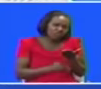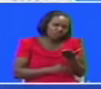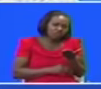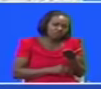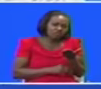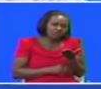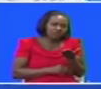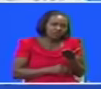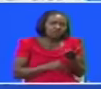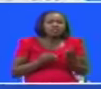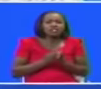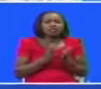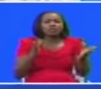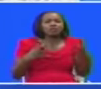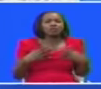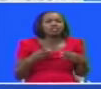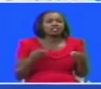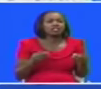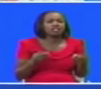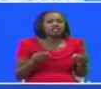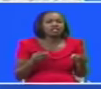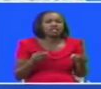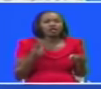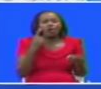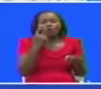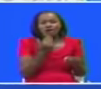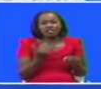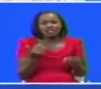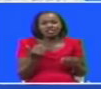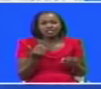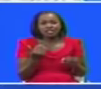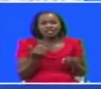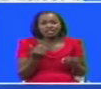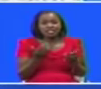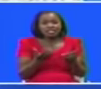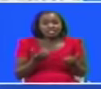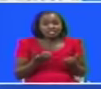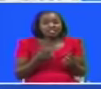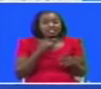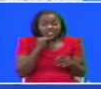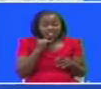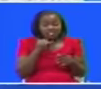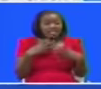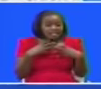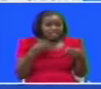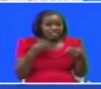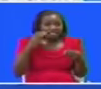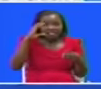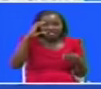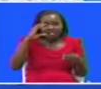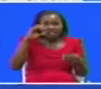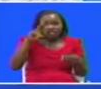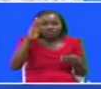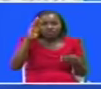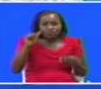kinaitwa Transforming Public Health in Developing Nations. Na jambo moja kubwa tuliandika juu yake ni health systems ya kubwa. Kuba ilikuwa